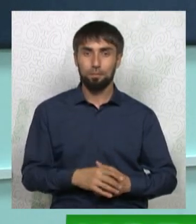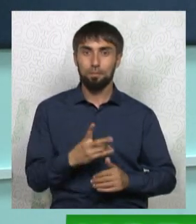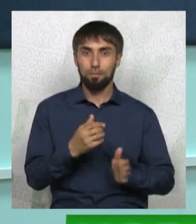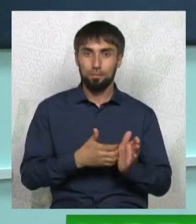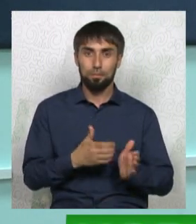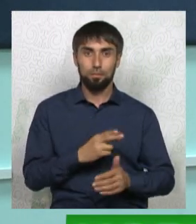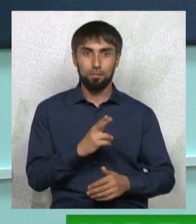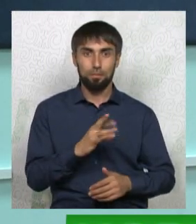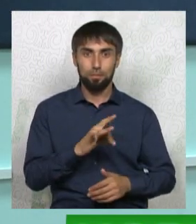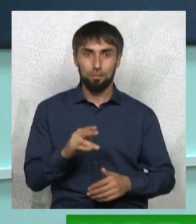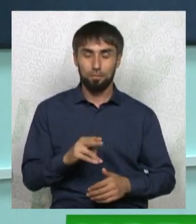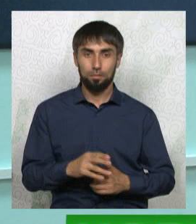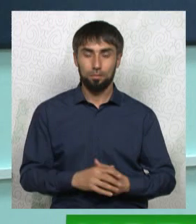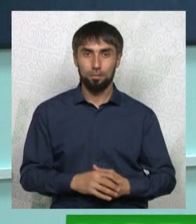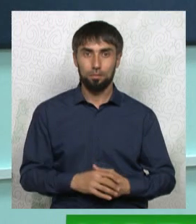нехватка кислорода,